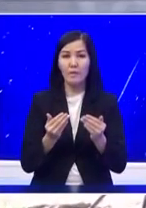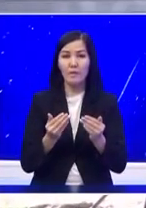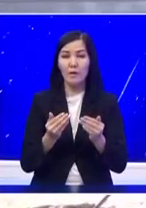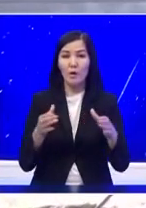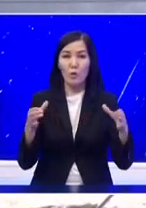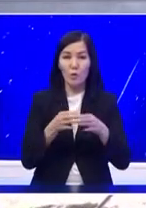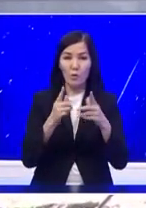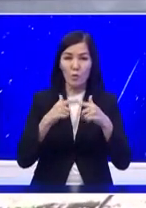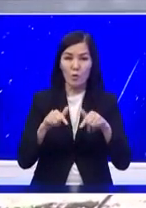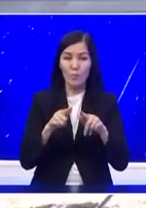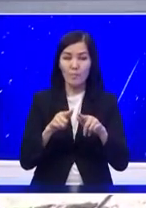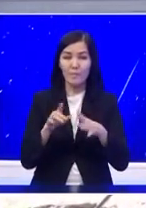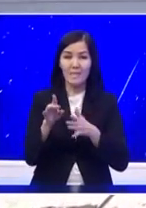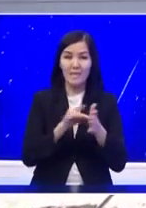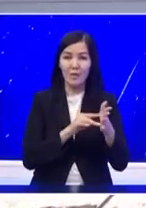группа құрып,